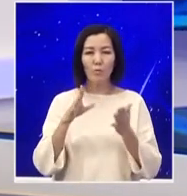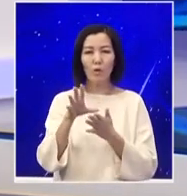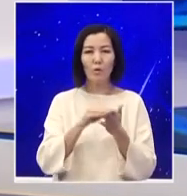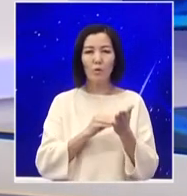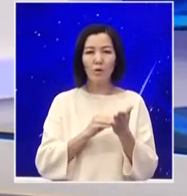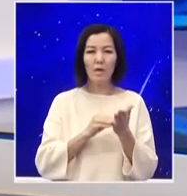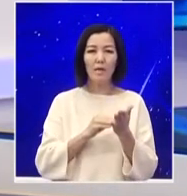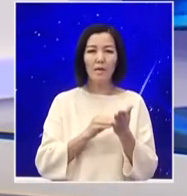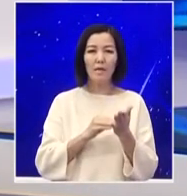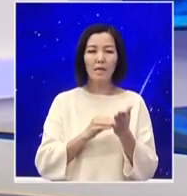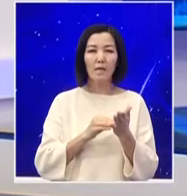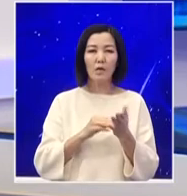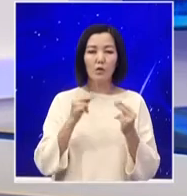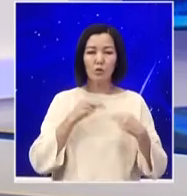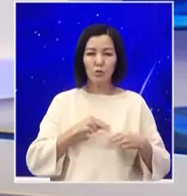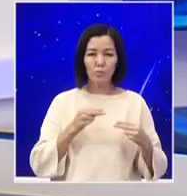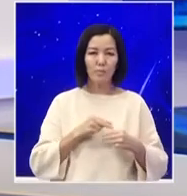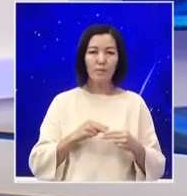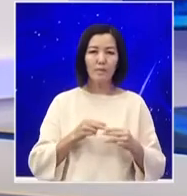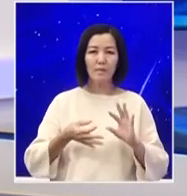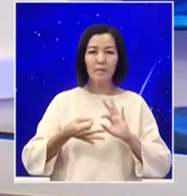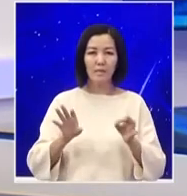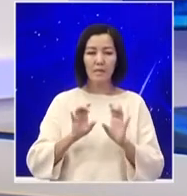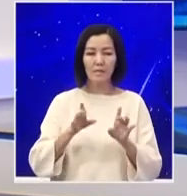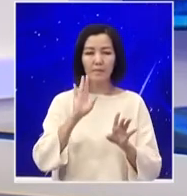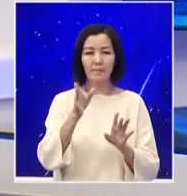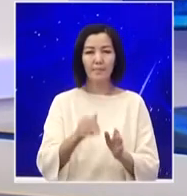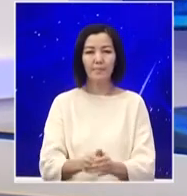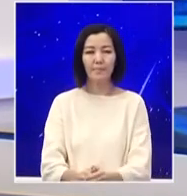Сала мамандарының тыныс тіршілігі жайлы арна тілшісі тарқатады.